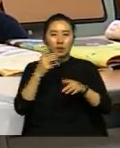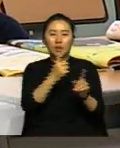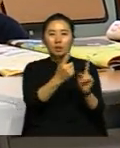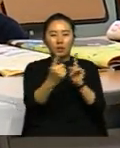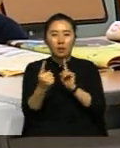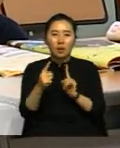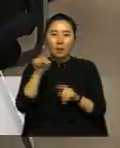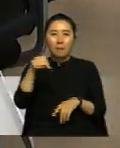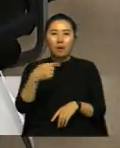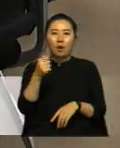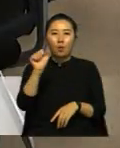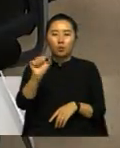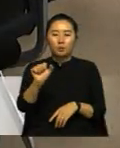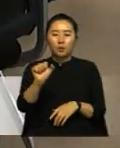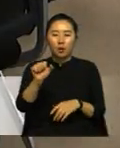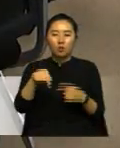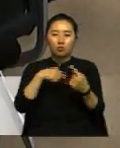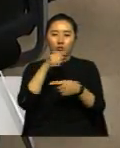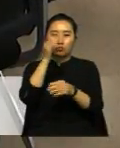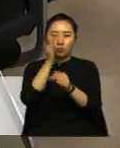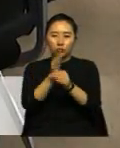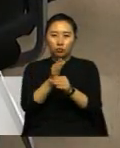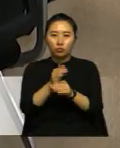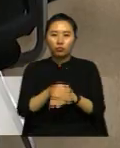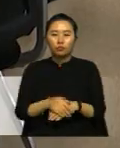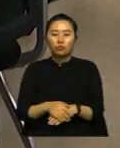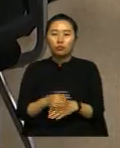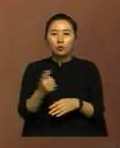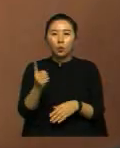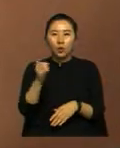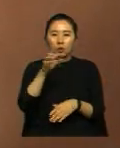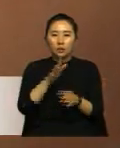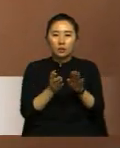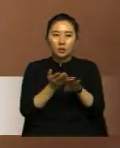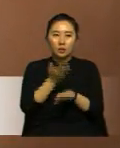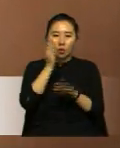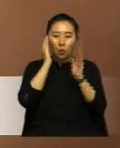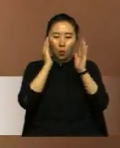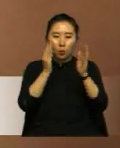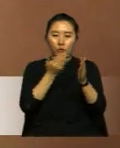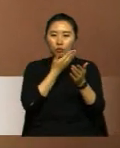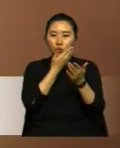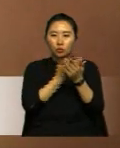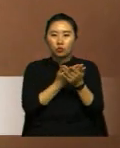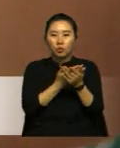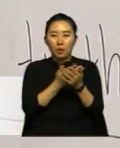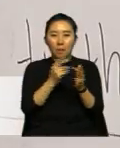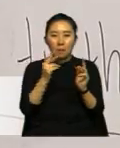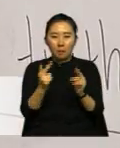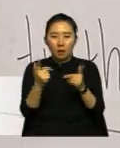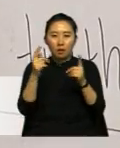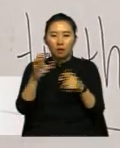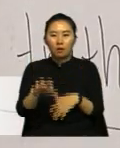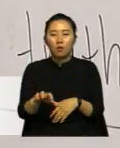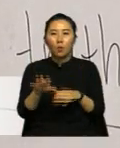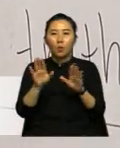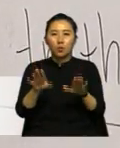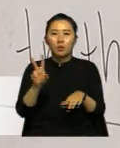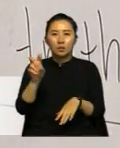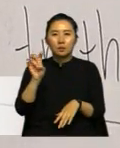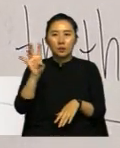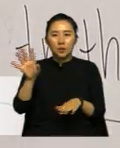대상으로 159개 반이 운영됩니다. 고양시는 상반기 수업 가운데 결혼이 생긴 반을 대상으로